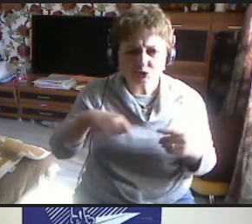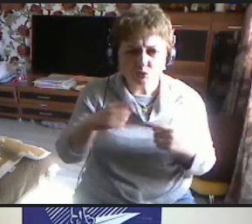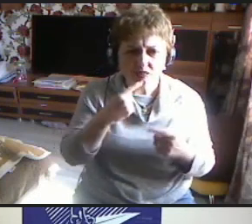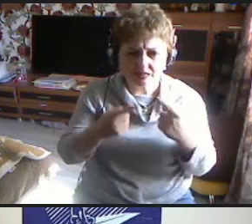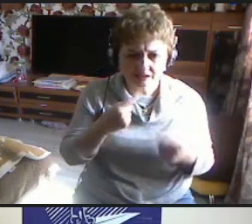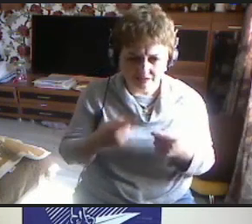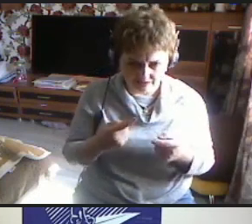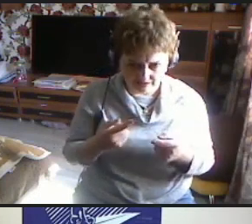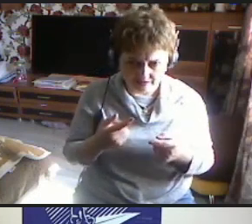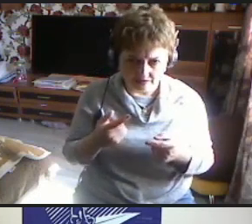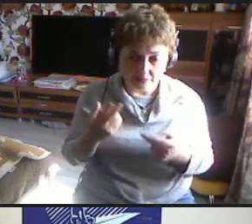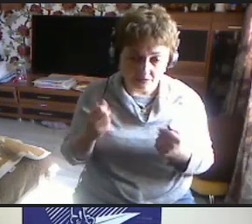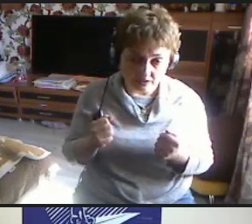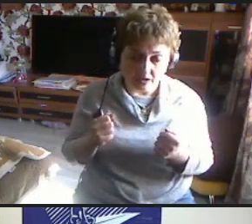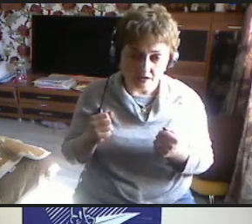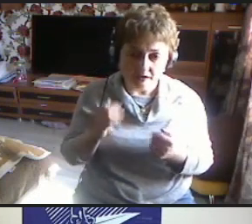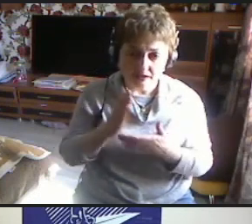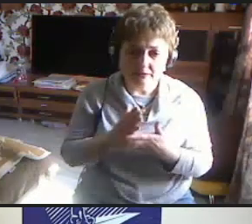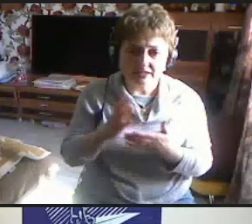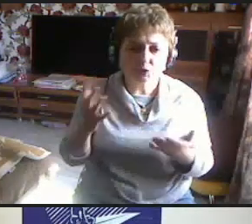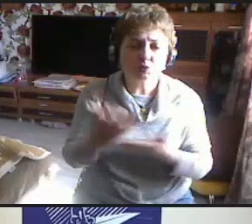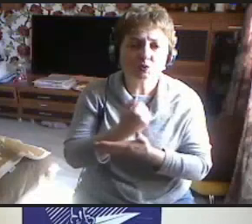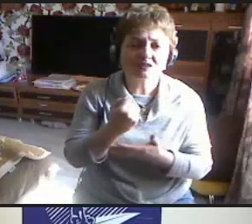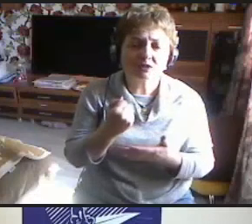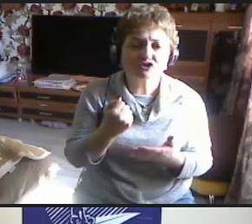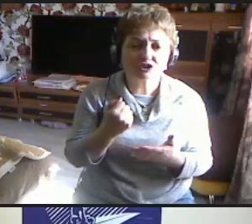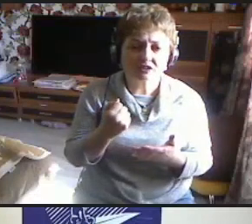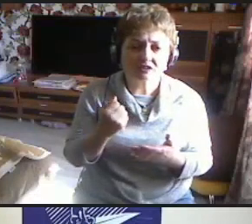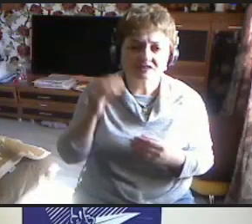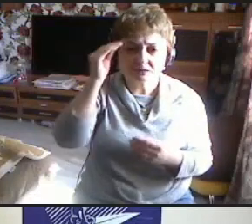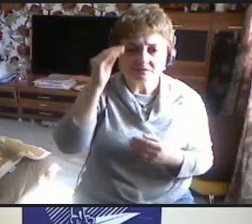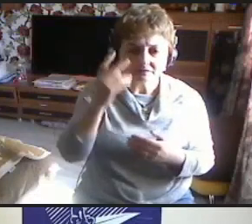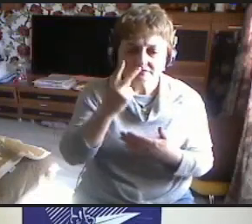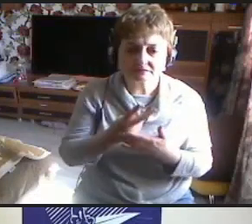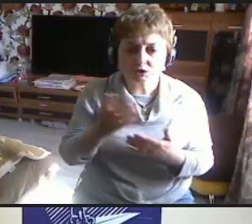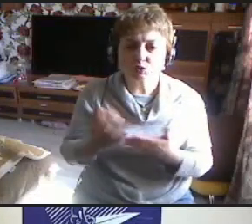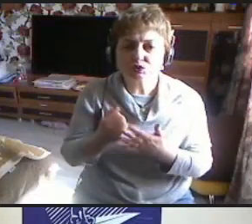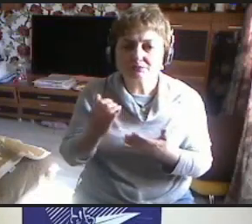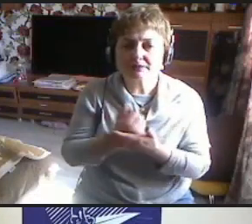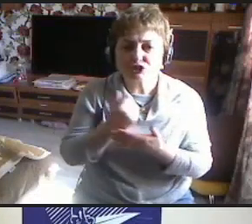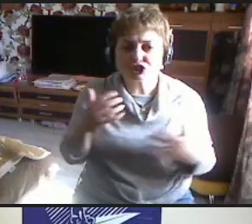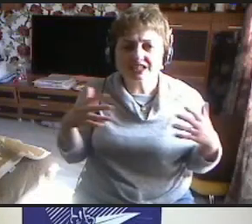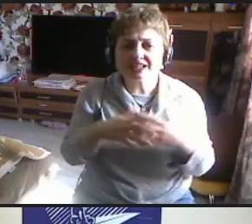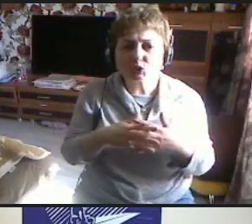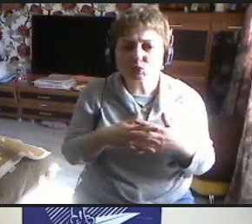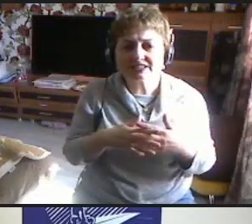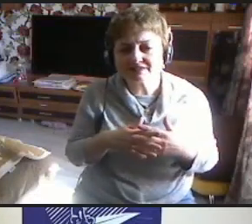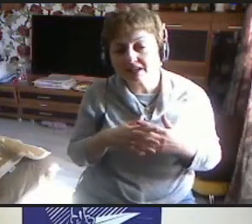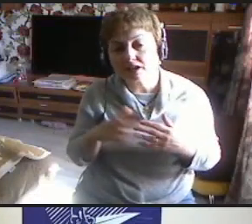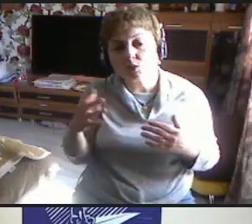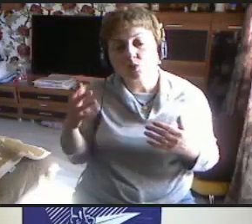да, и иметь успешный, ну, в смысле, показать успешный инклюзивный, успешный опыт